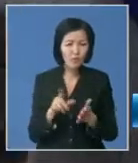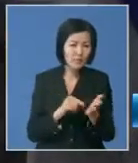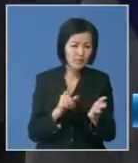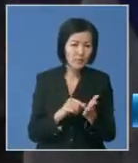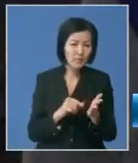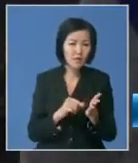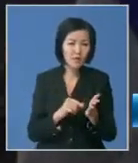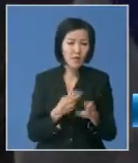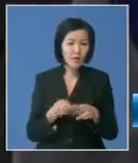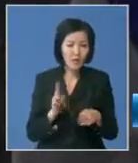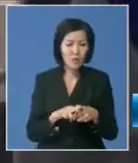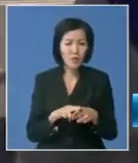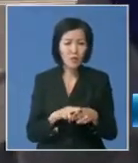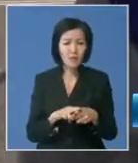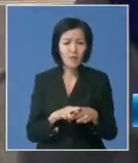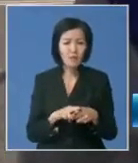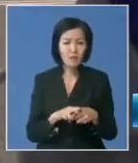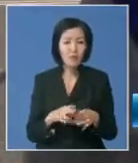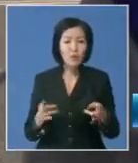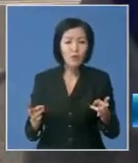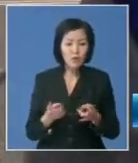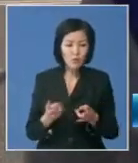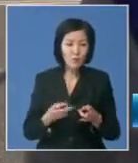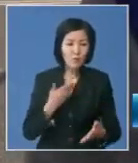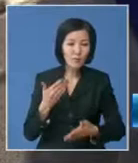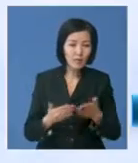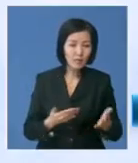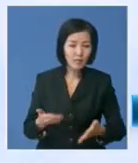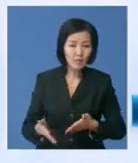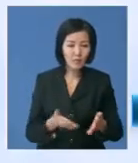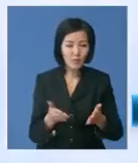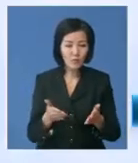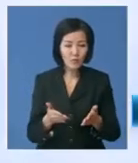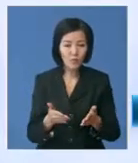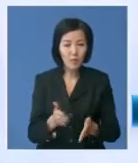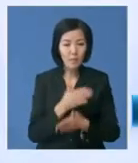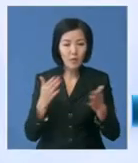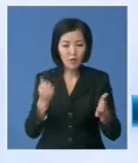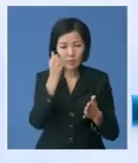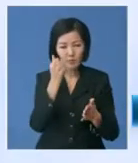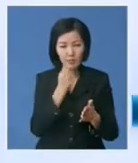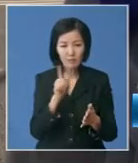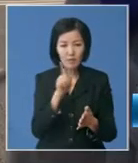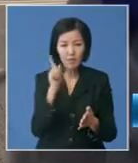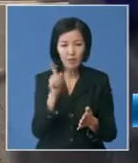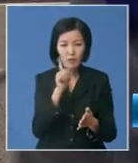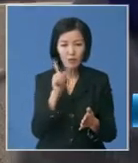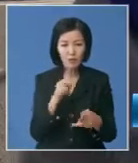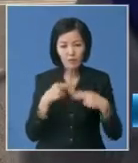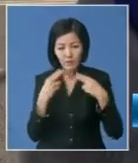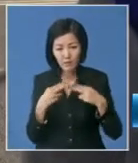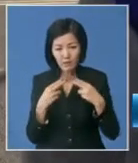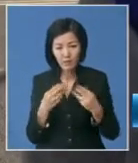которые вот надо переходить пешеходную дорогу большое спасибо молодежь очень такая внимательная